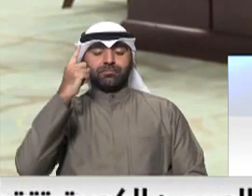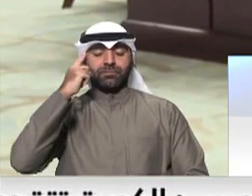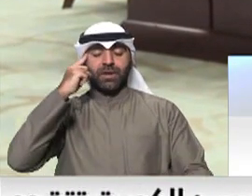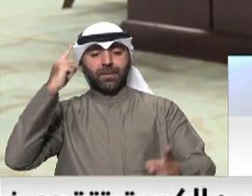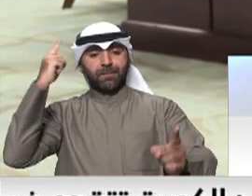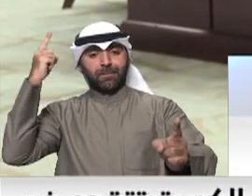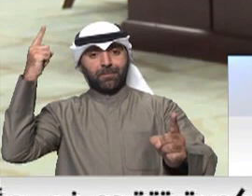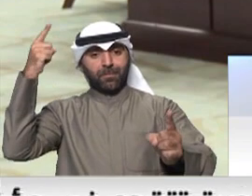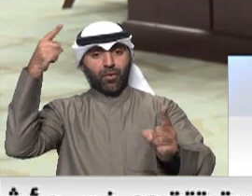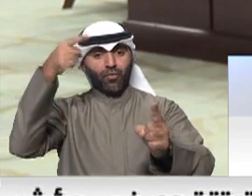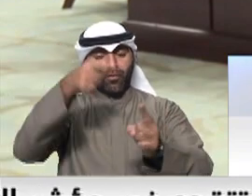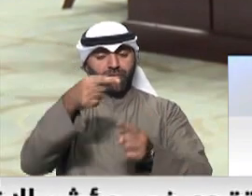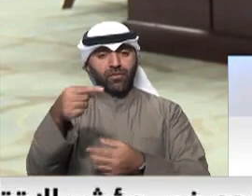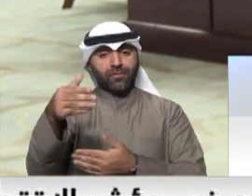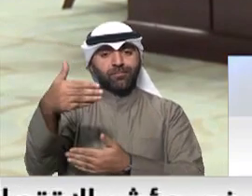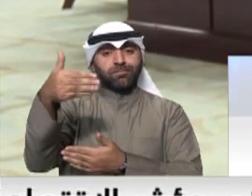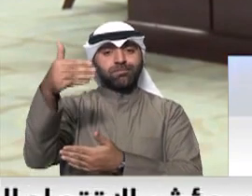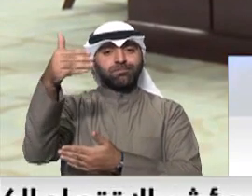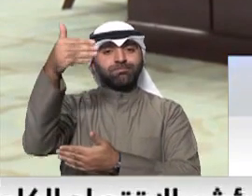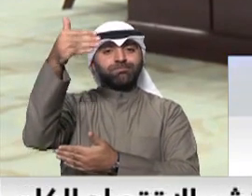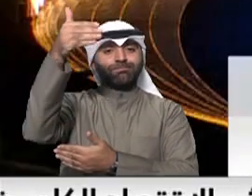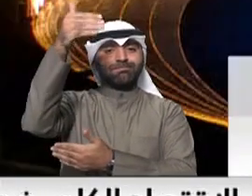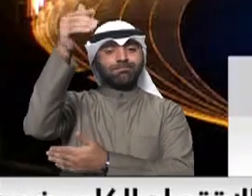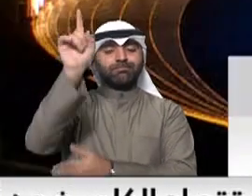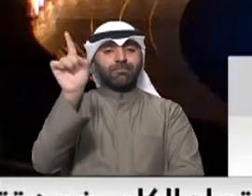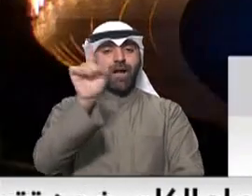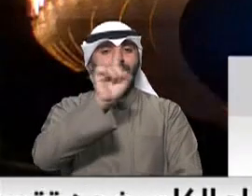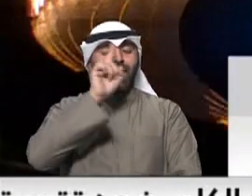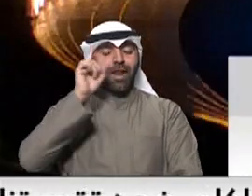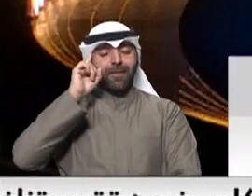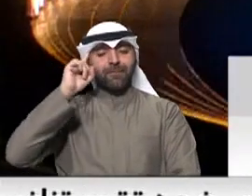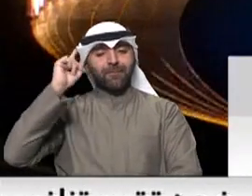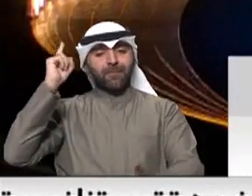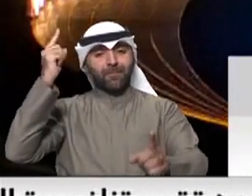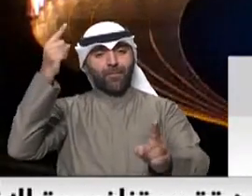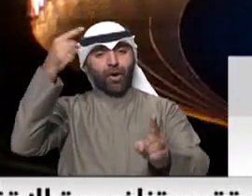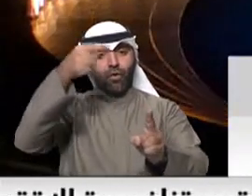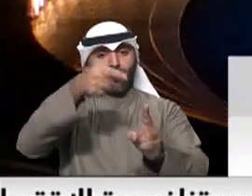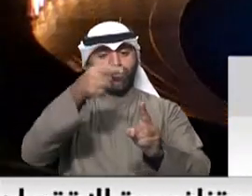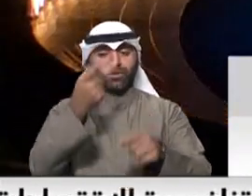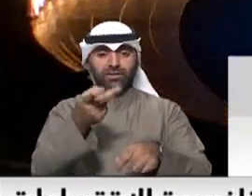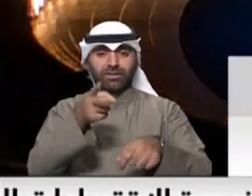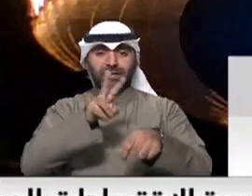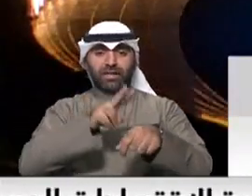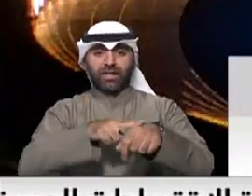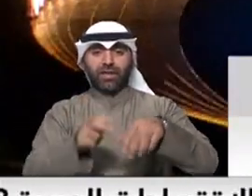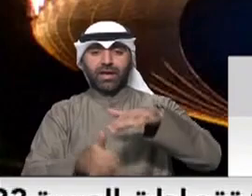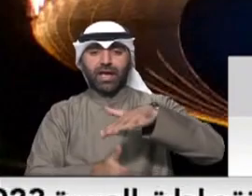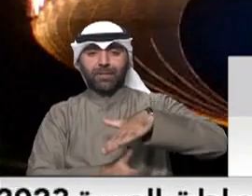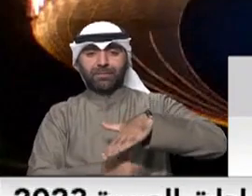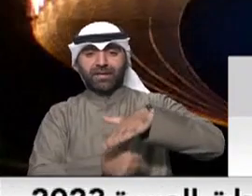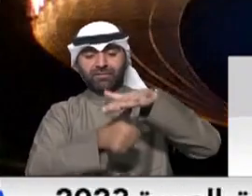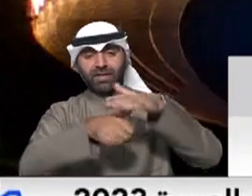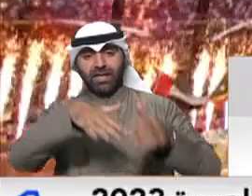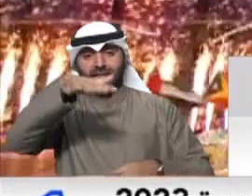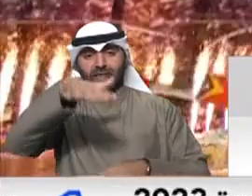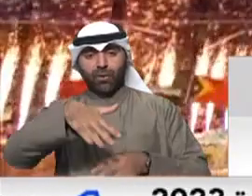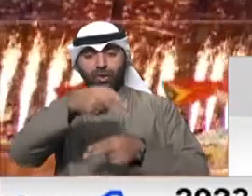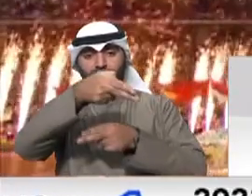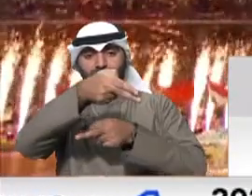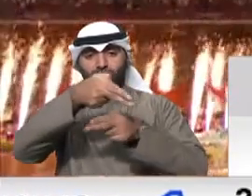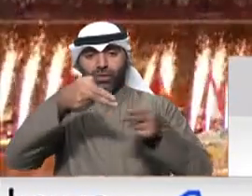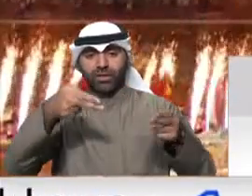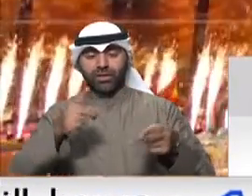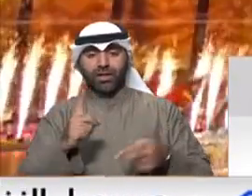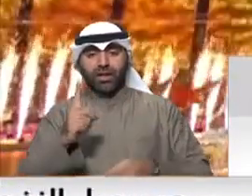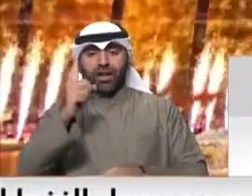الله ورعاه اولى اهتماما كبيرا في الشباب والرياضيين الكويتيين وليست دوره الالعاب الاسيويه الاخيره